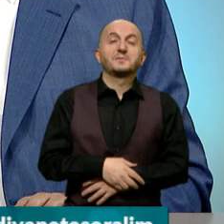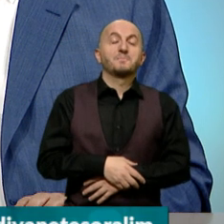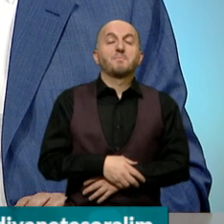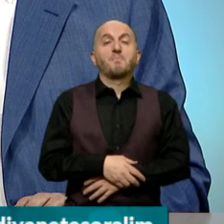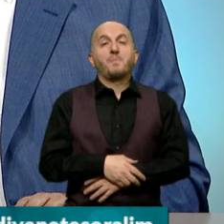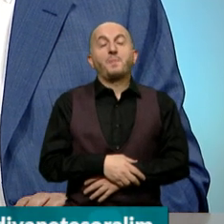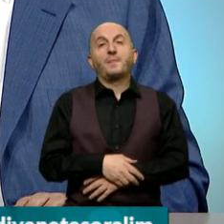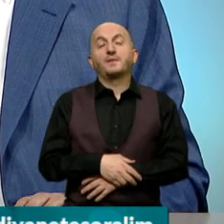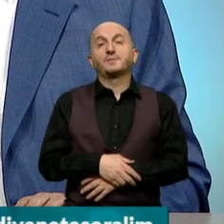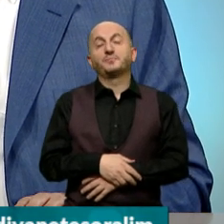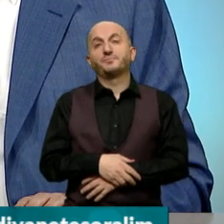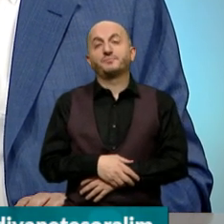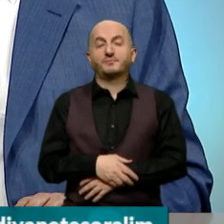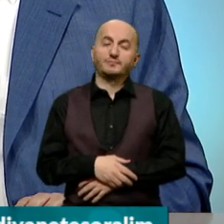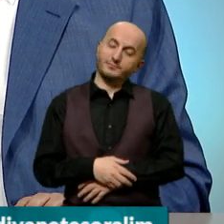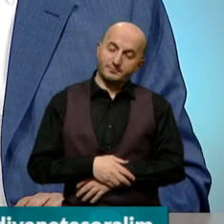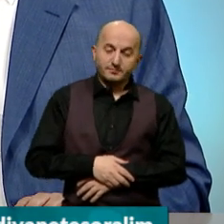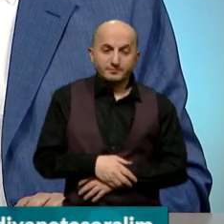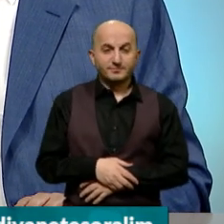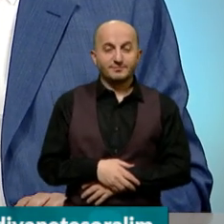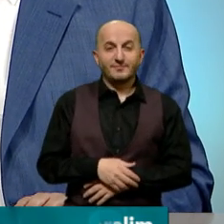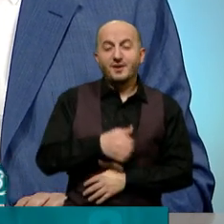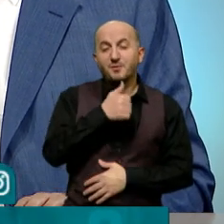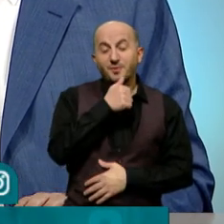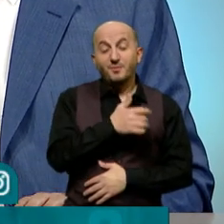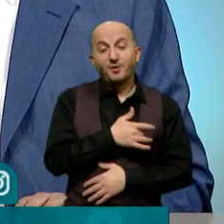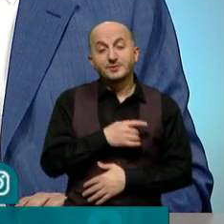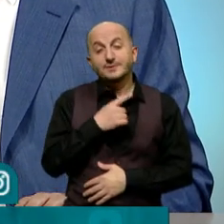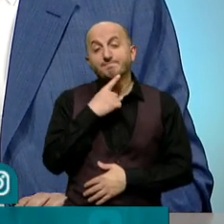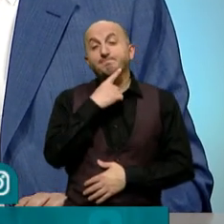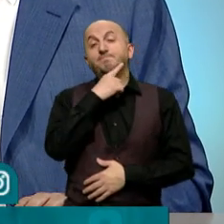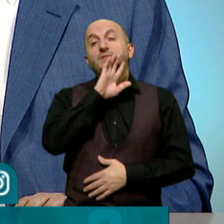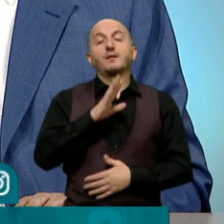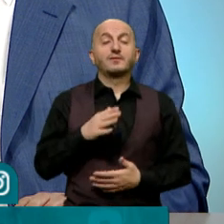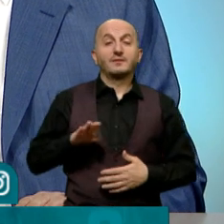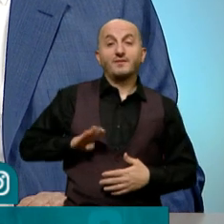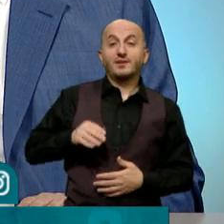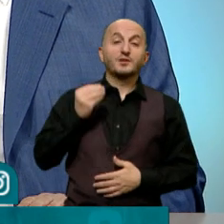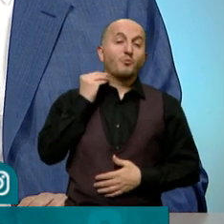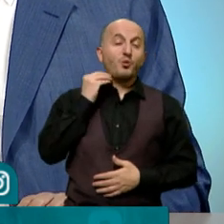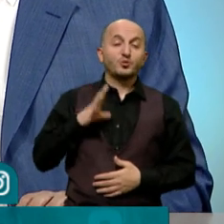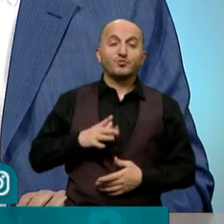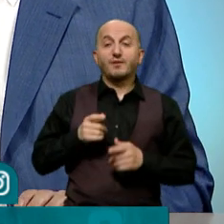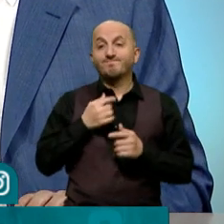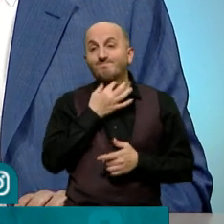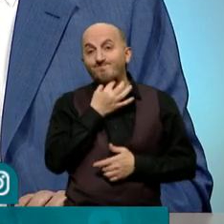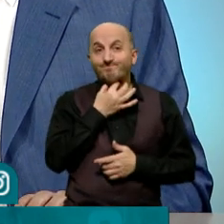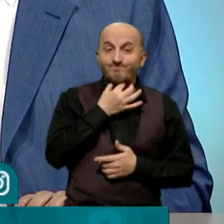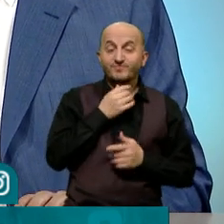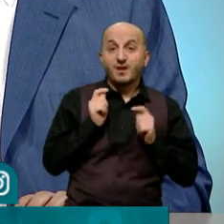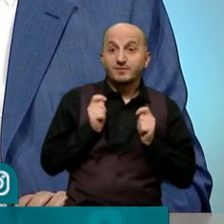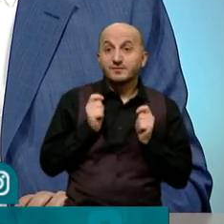işitenler dua ederse seviniriz. Yani baba yüreği dayanamıyor tabii. Bir borcu var evladının. Zora düşmüş, dara